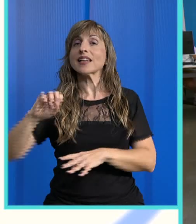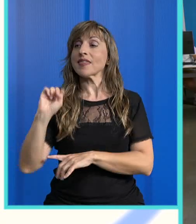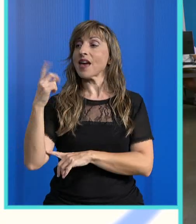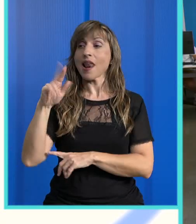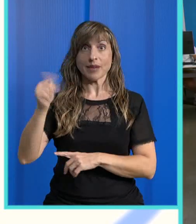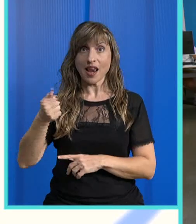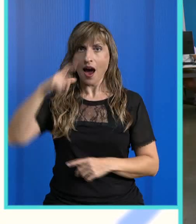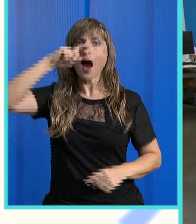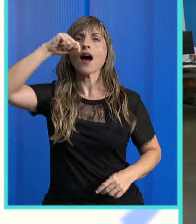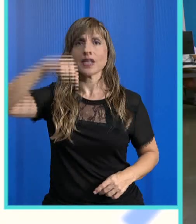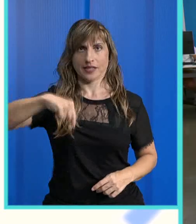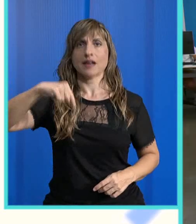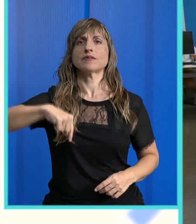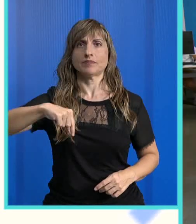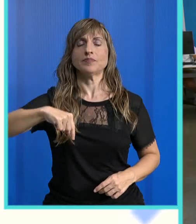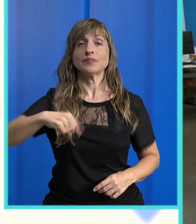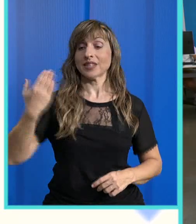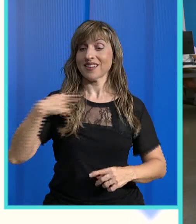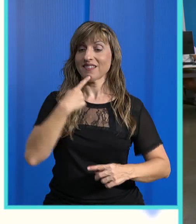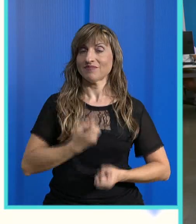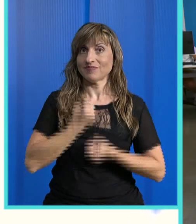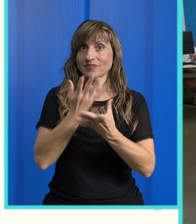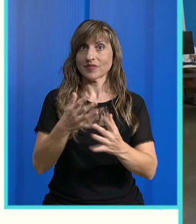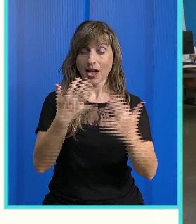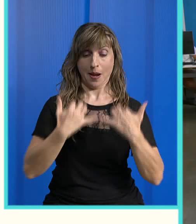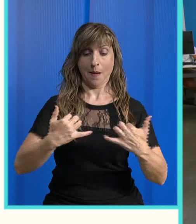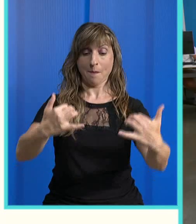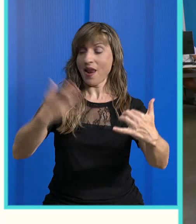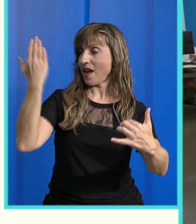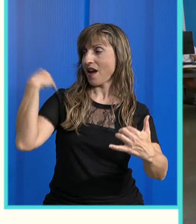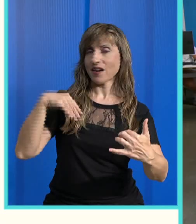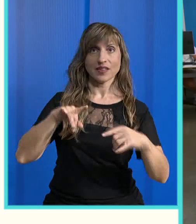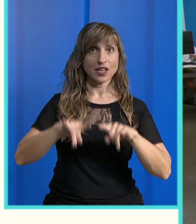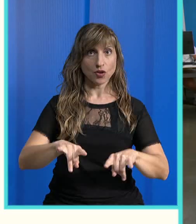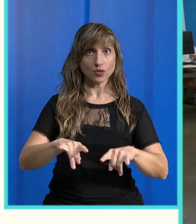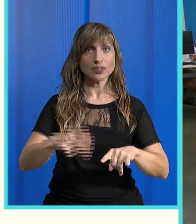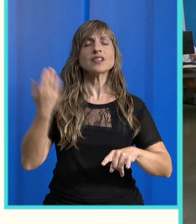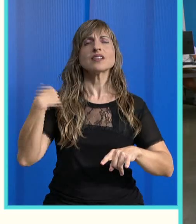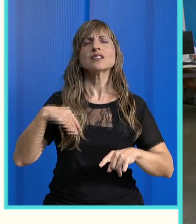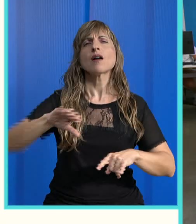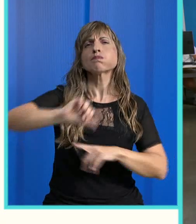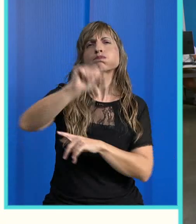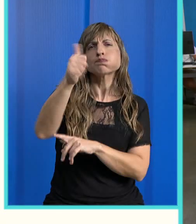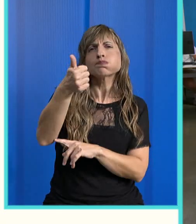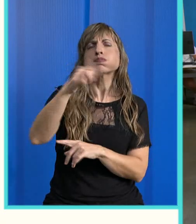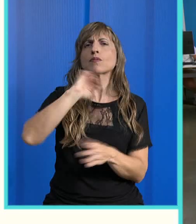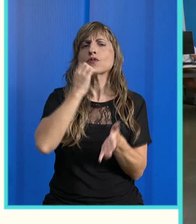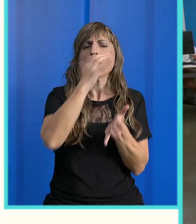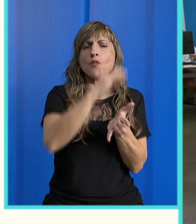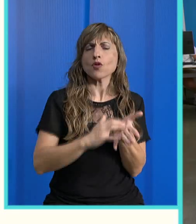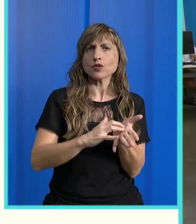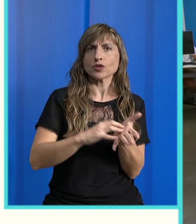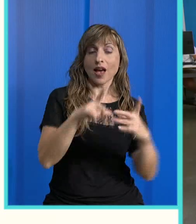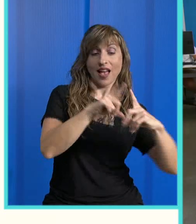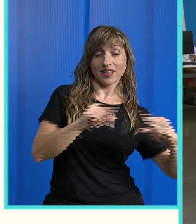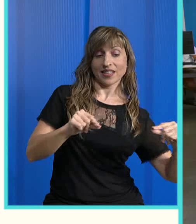'acabi l'any. Així ho ha expressat després que el ple municipal celebrat ahir dilluns s'hagi aprovat per unanimitat una moció presentada per Esquerra